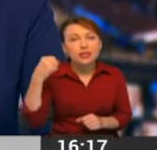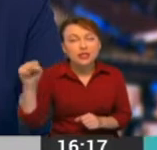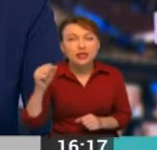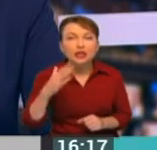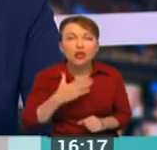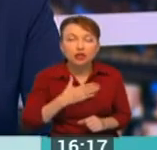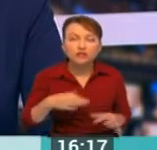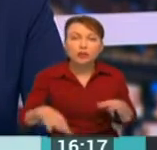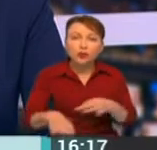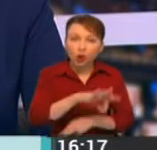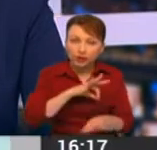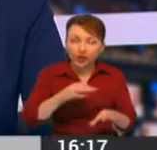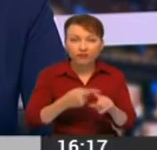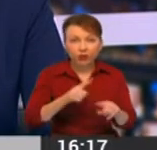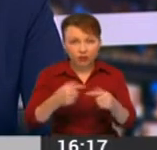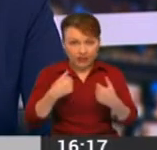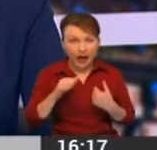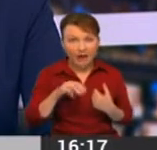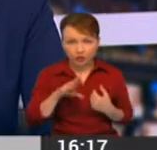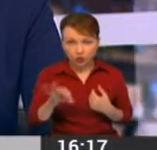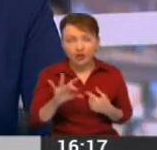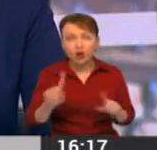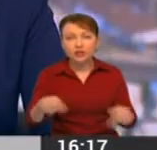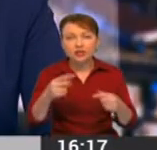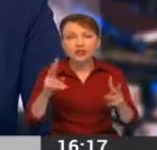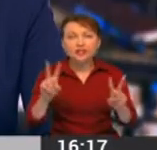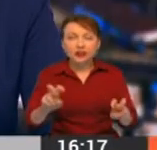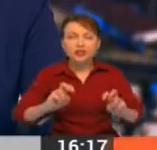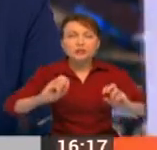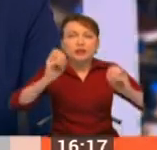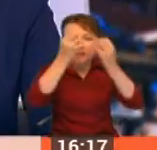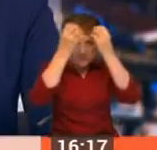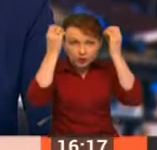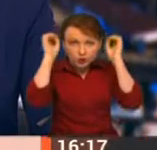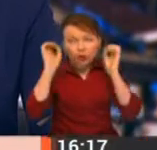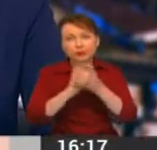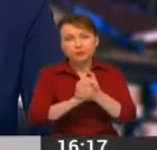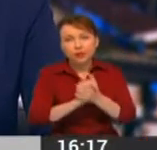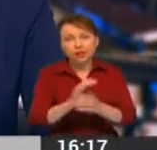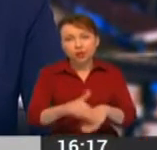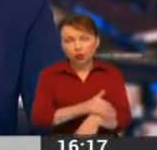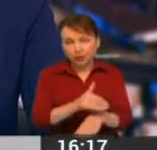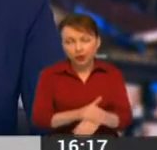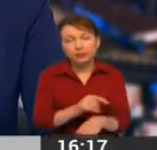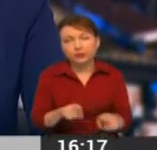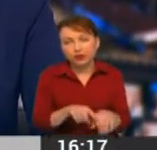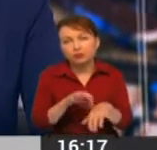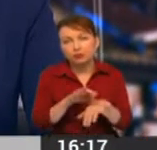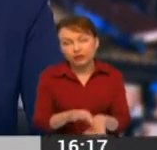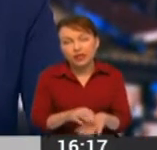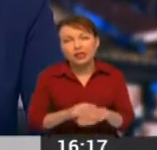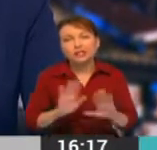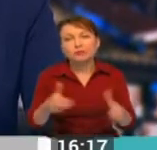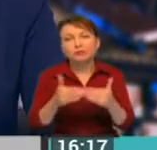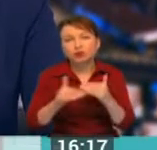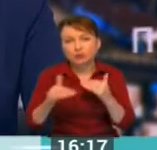нашего проекта, в котором я автор и организатор, «Веночек мира и добра». Такой благотворительный проект мы провели и на Спивочем поле